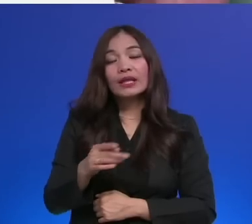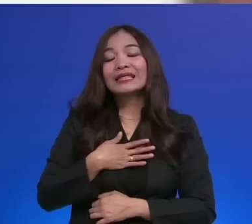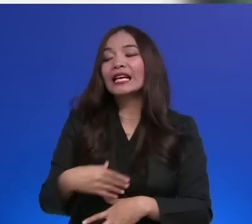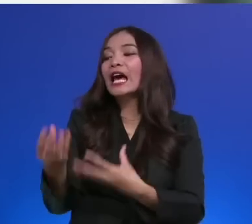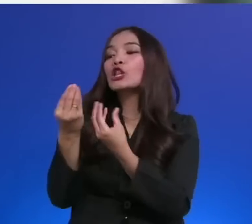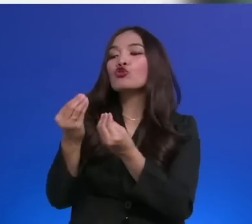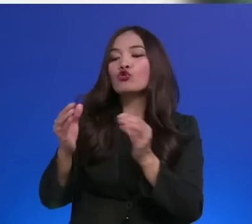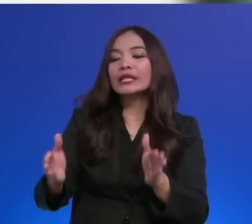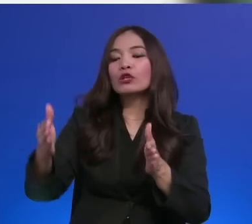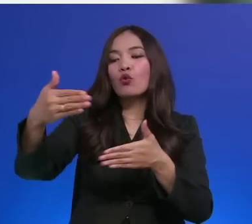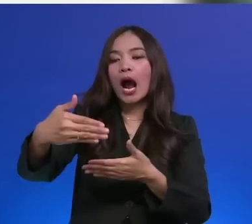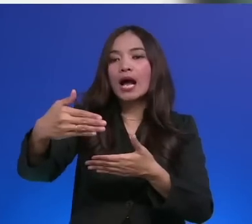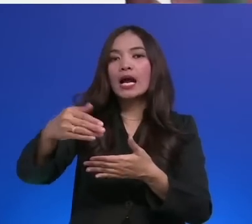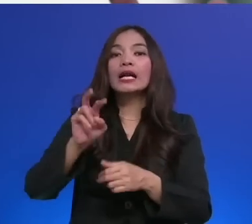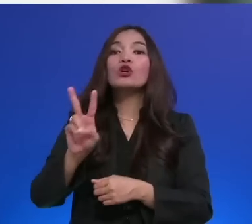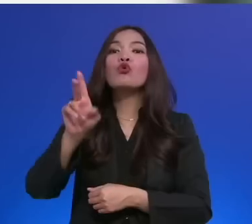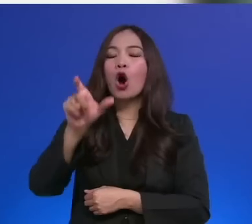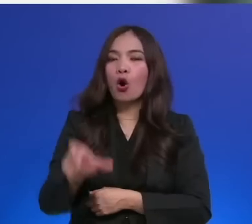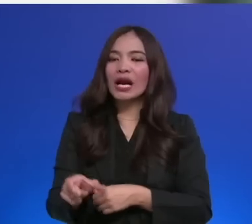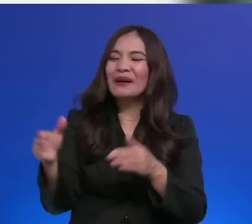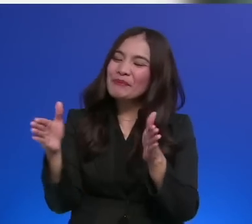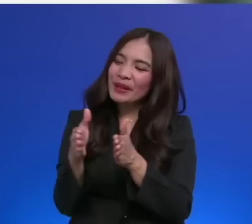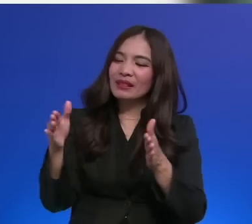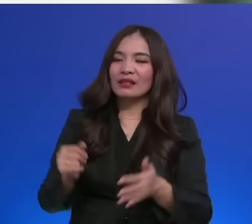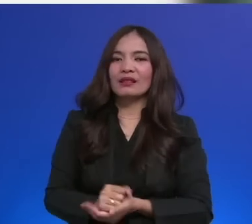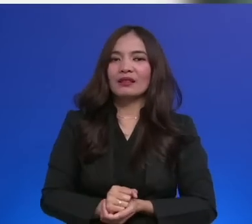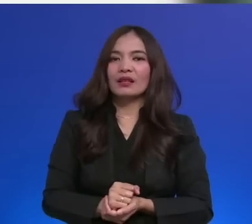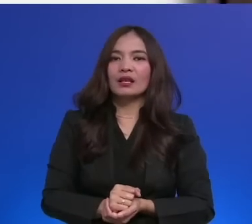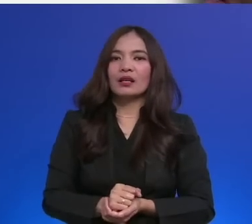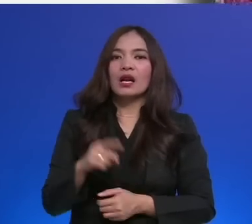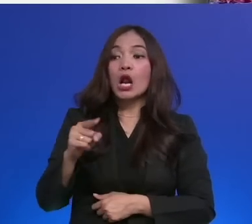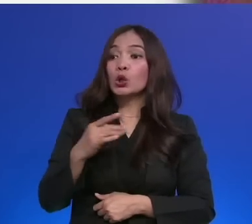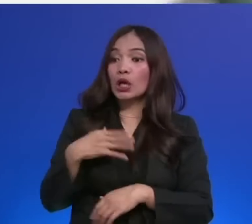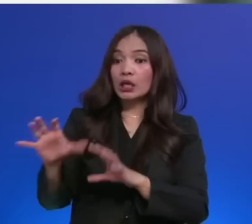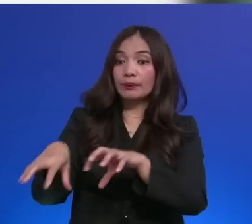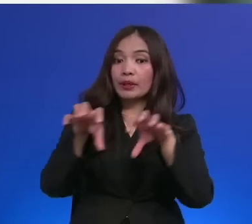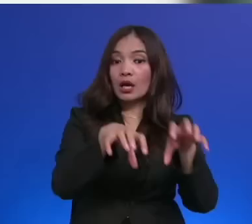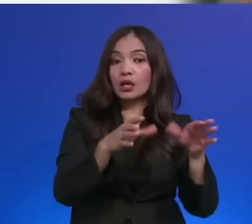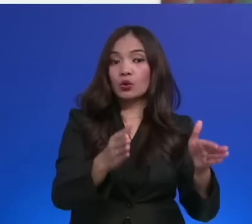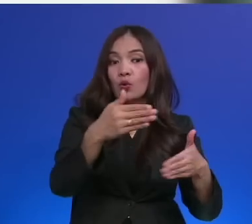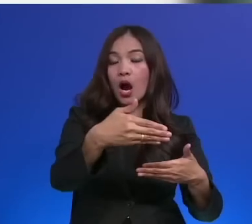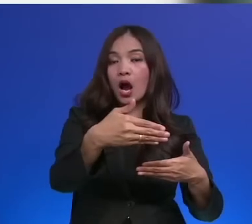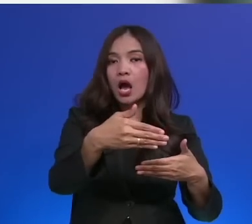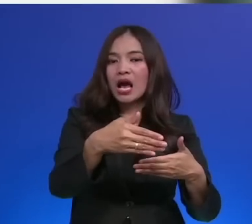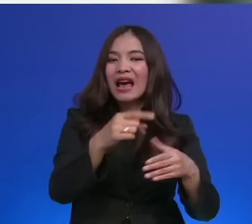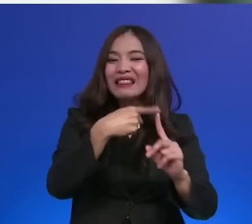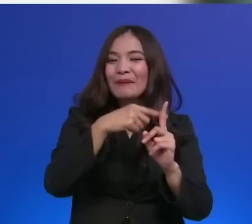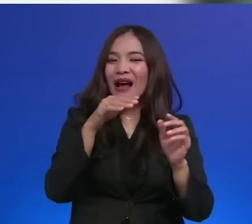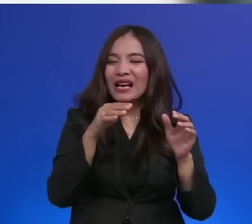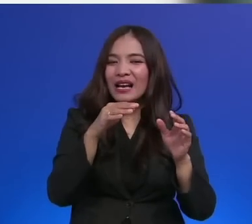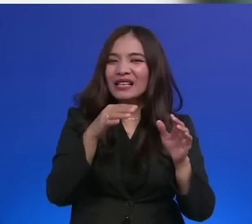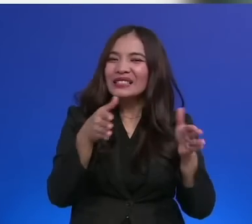ruangan yang diisi dua orang, ya, sempit, ya. Lalu kemudian saya dipindahkan ke ruangan selebih sempit lagi tapi satu